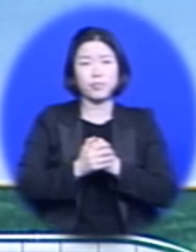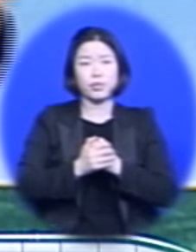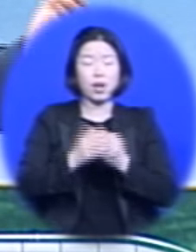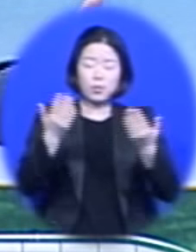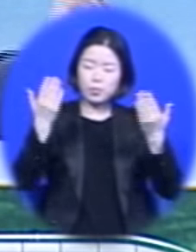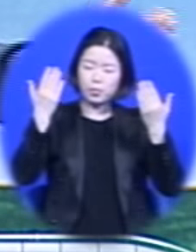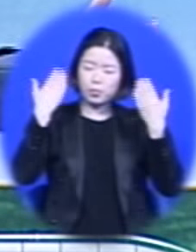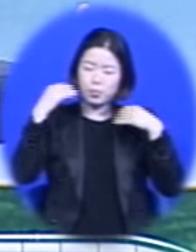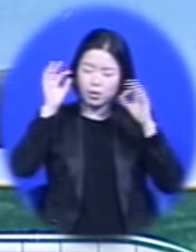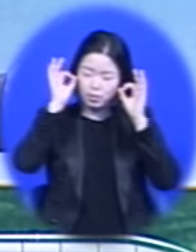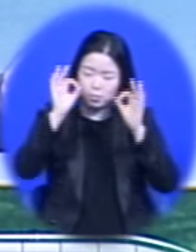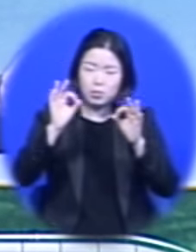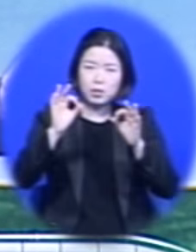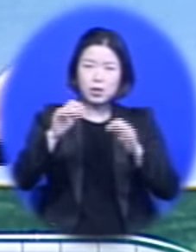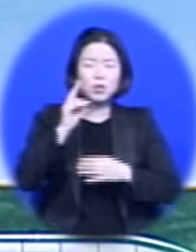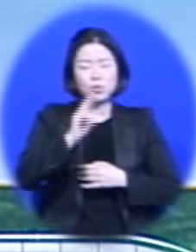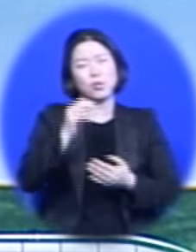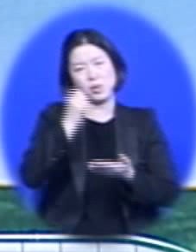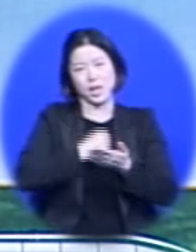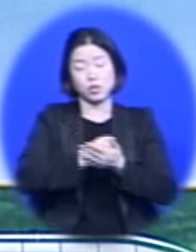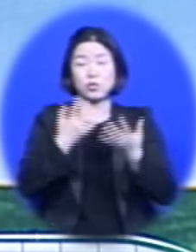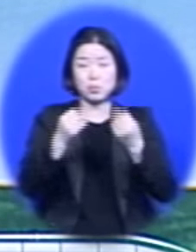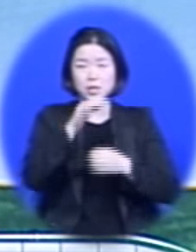지난 날을 돌아보면 너무 아쉬워요.